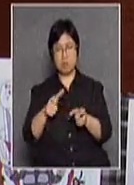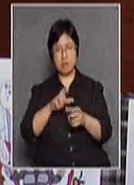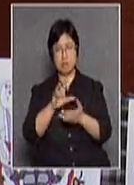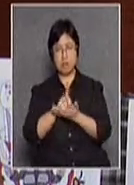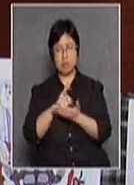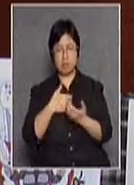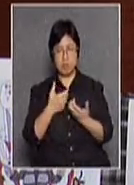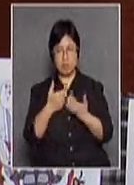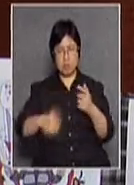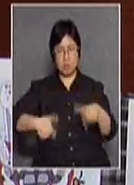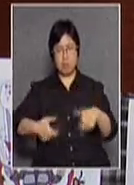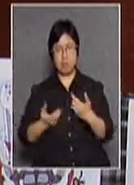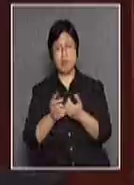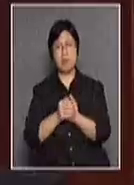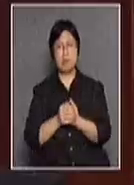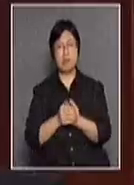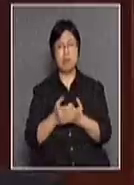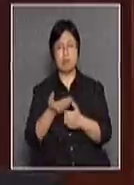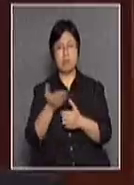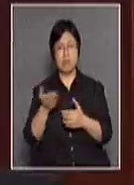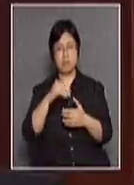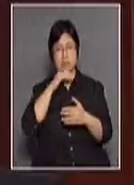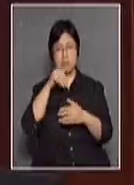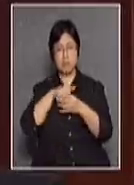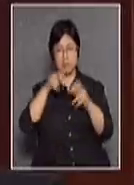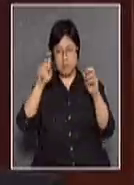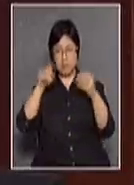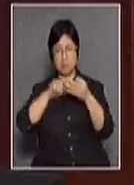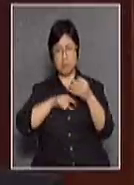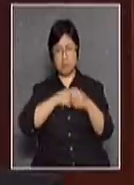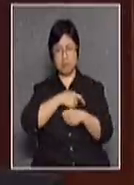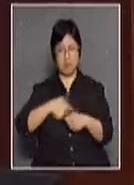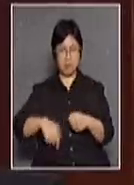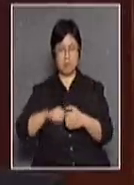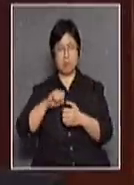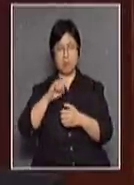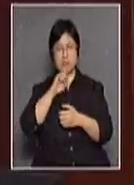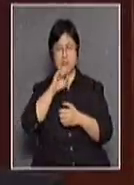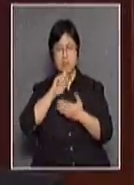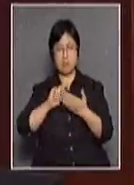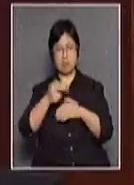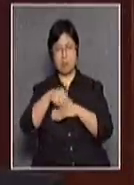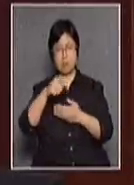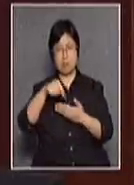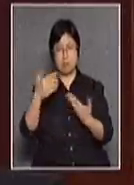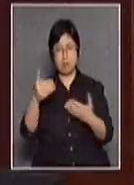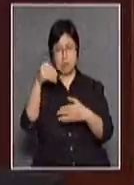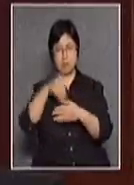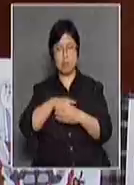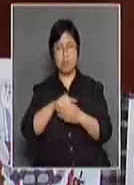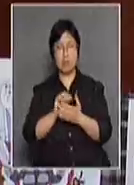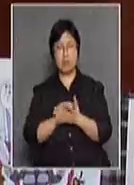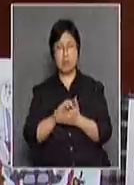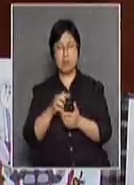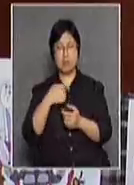預算開支。 現在我提出的待決議題是陳志全議員動議的修正案，予以通過，就付諸表決。陳